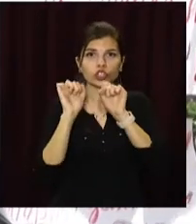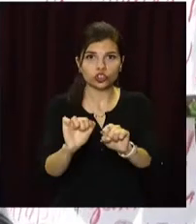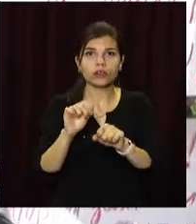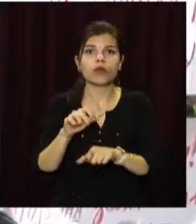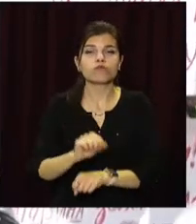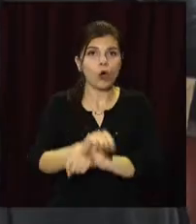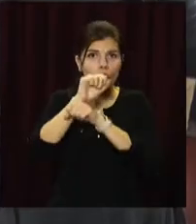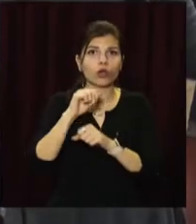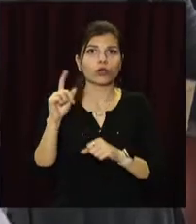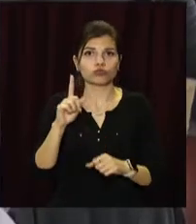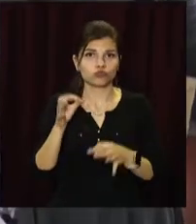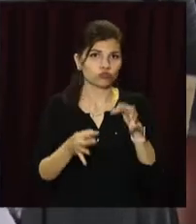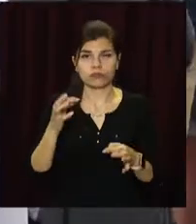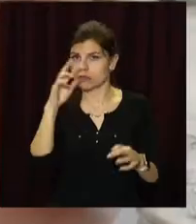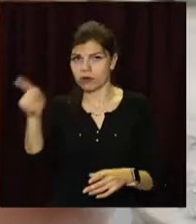протестом.